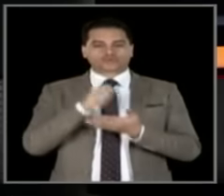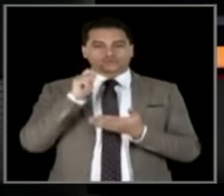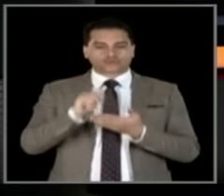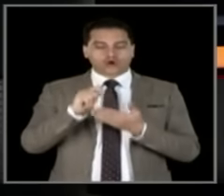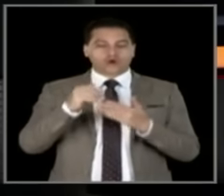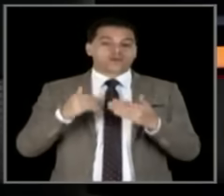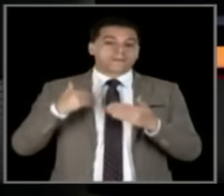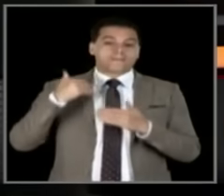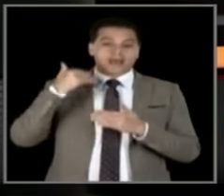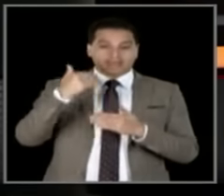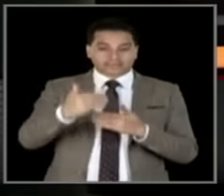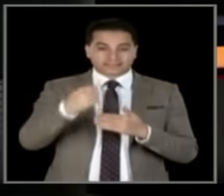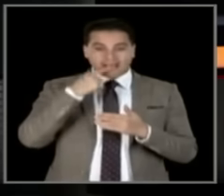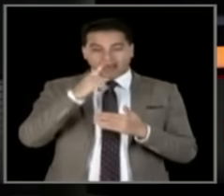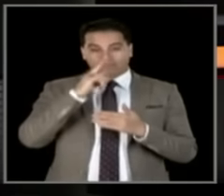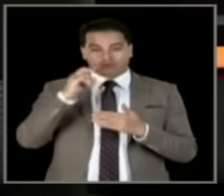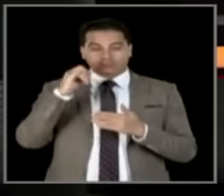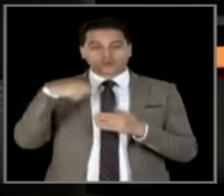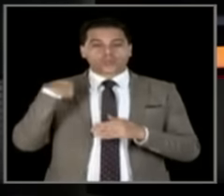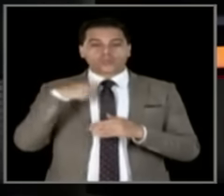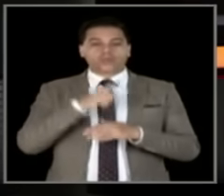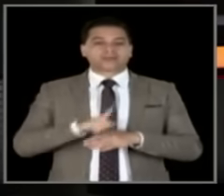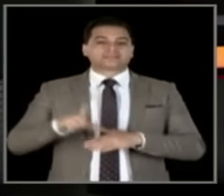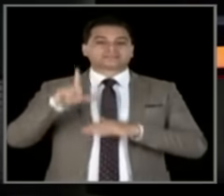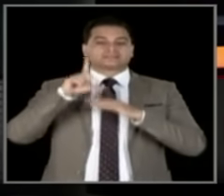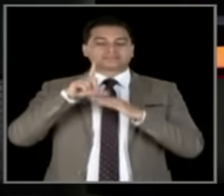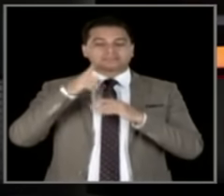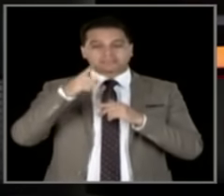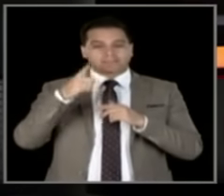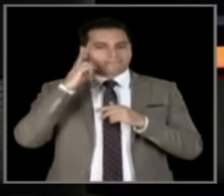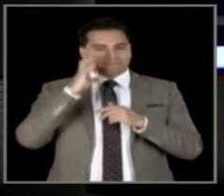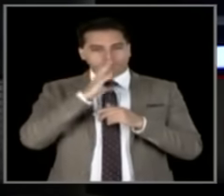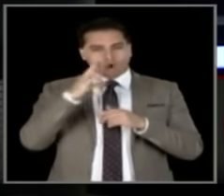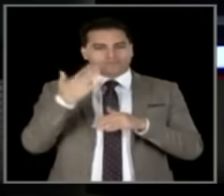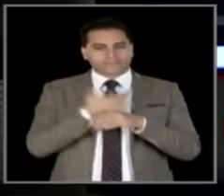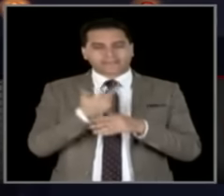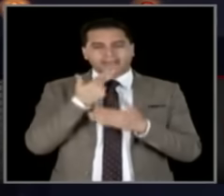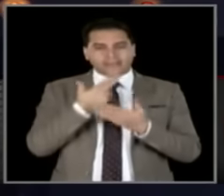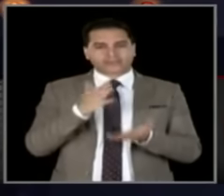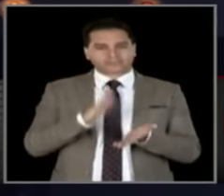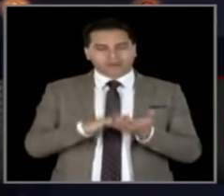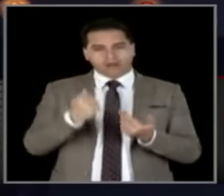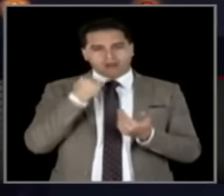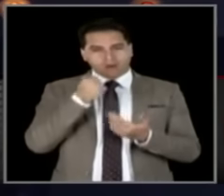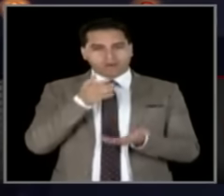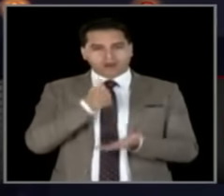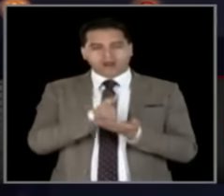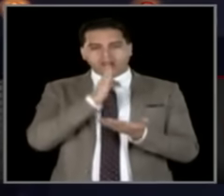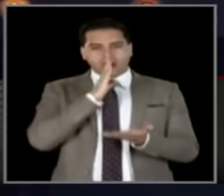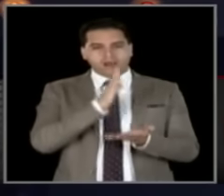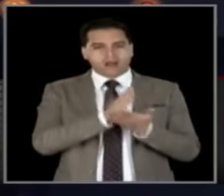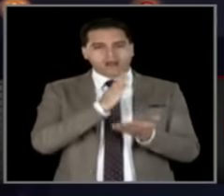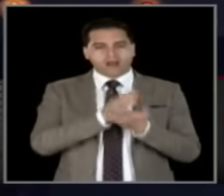وزير. كان معروف بشجاعته وكرمه خاصة